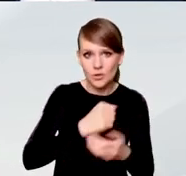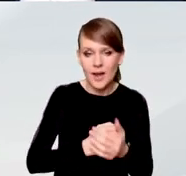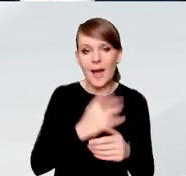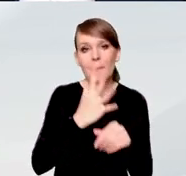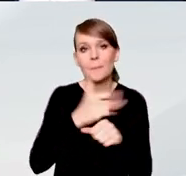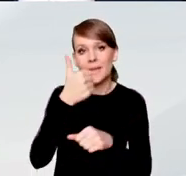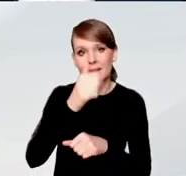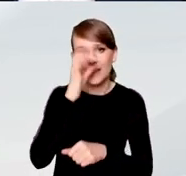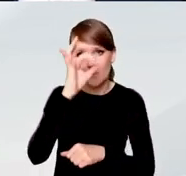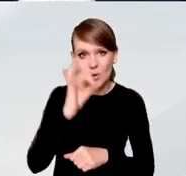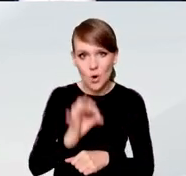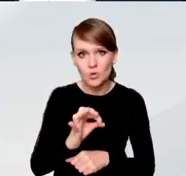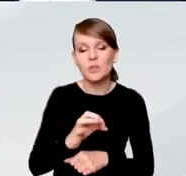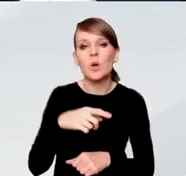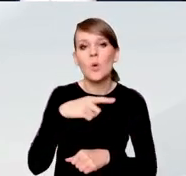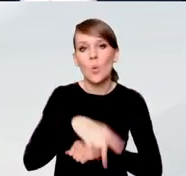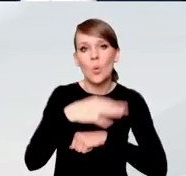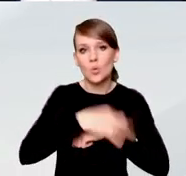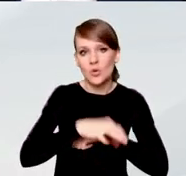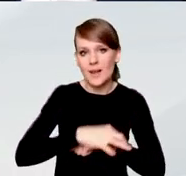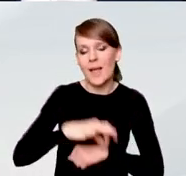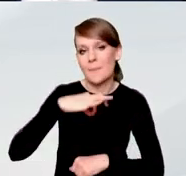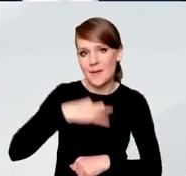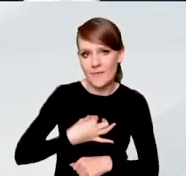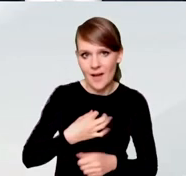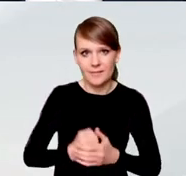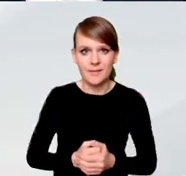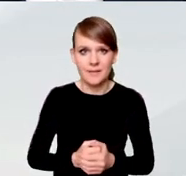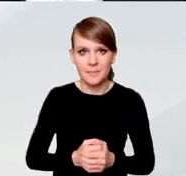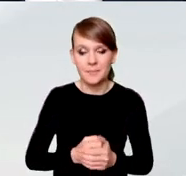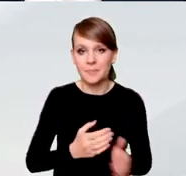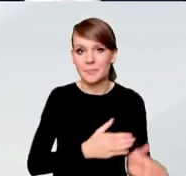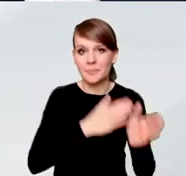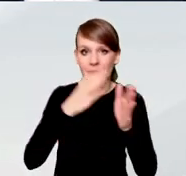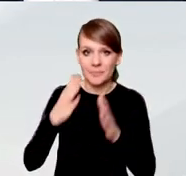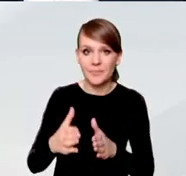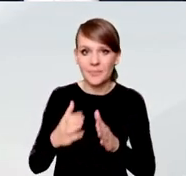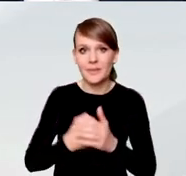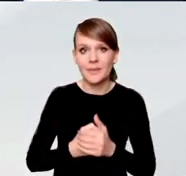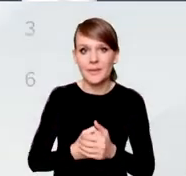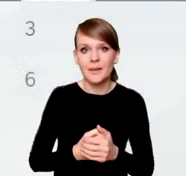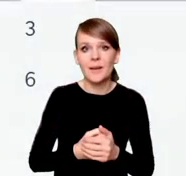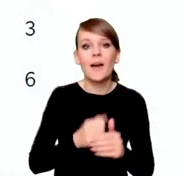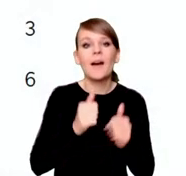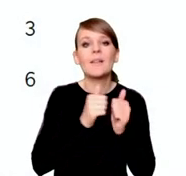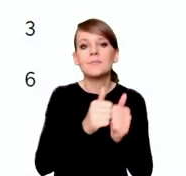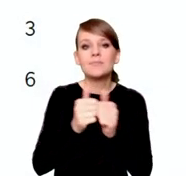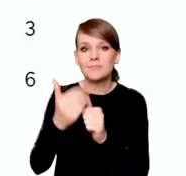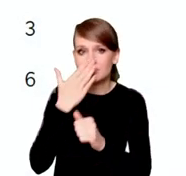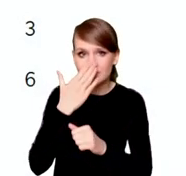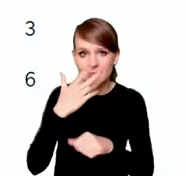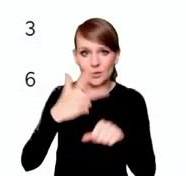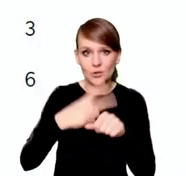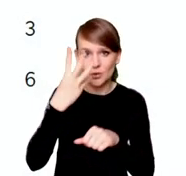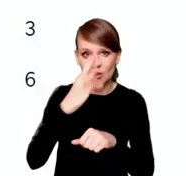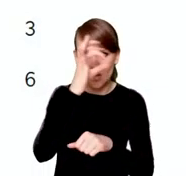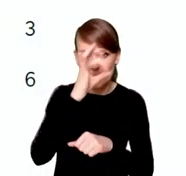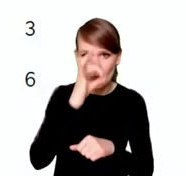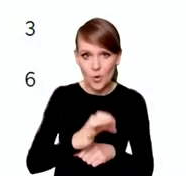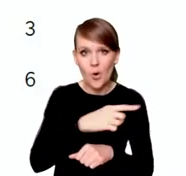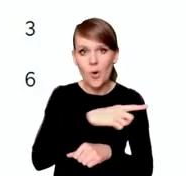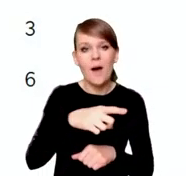51% uczelniami niepublicznymi. Jeżeli chodzi o funkcję, to 34% próby stanowili rektorzy